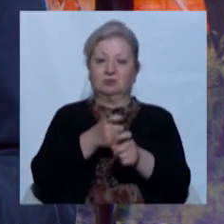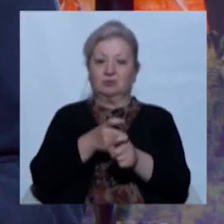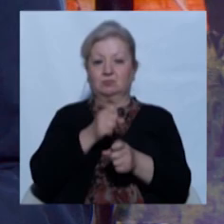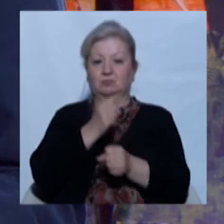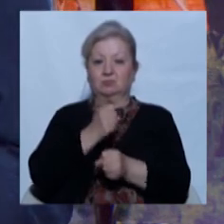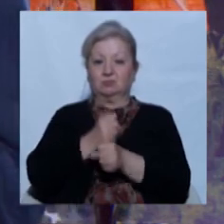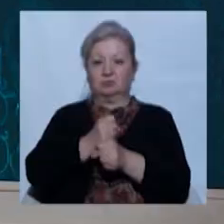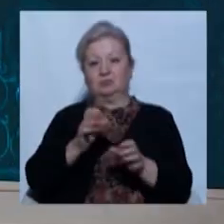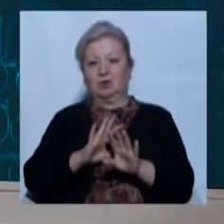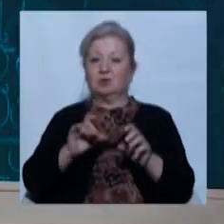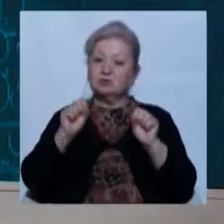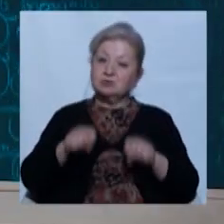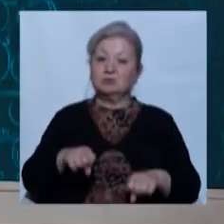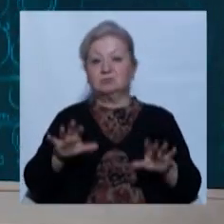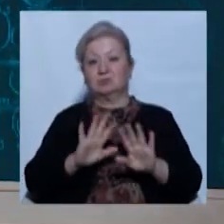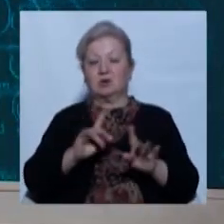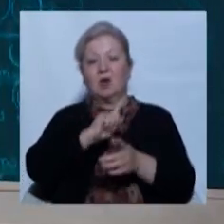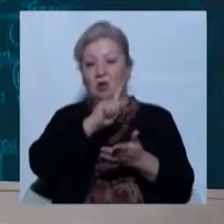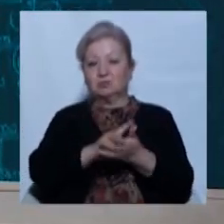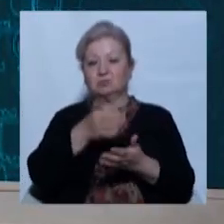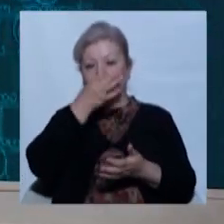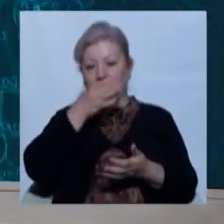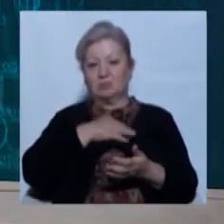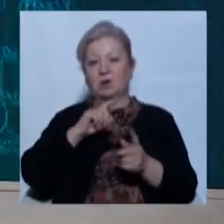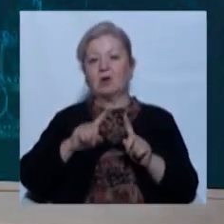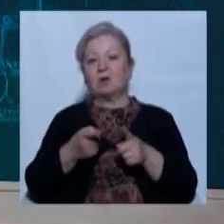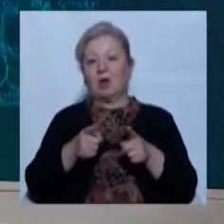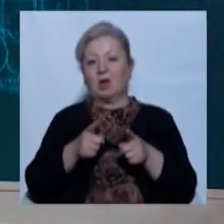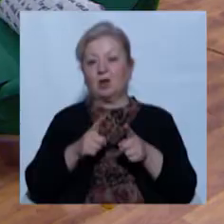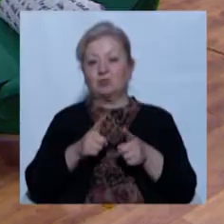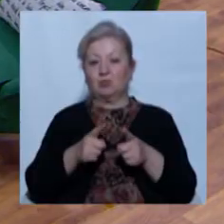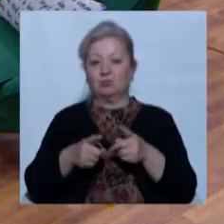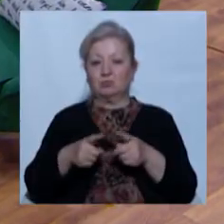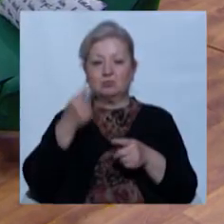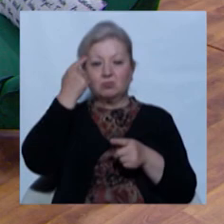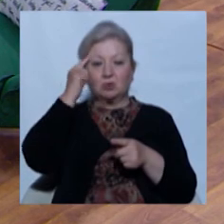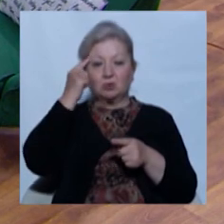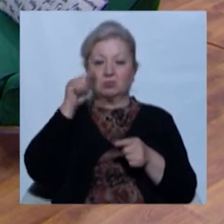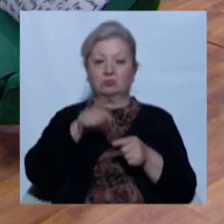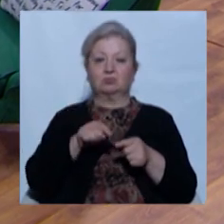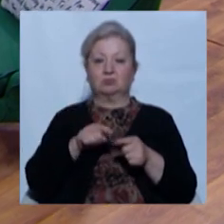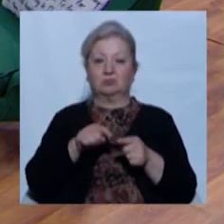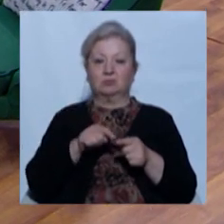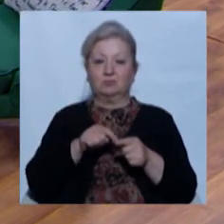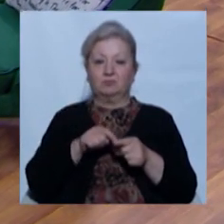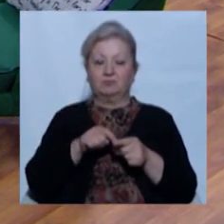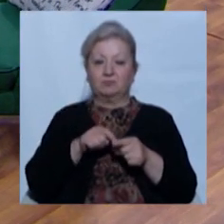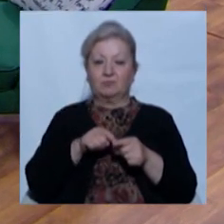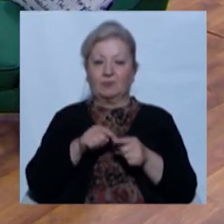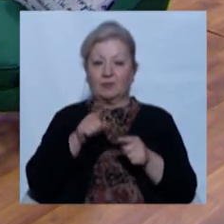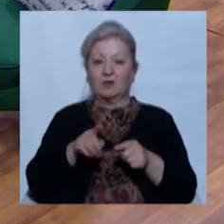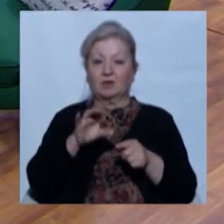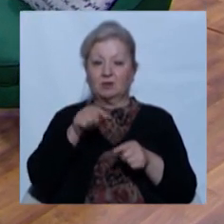ეს შესაძლებელი, ან არ არის, აუცილებლად გვითხრათ, რატომ თვლით ასე, ხო? და აი